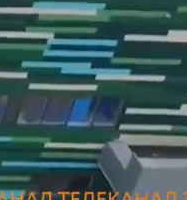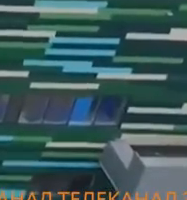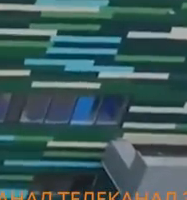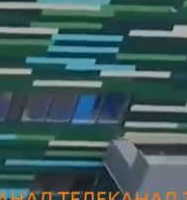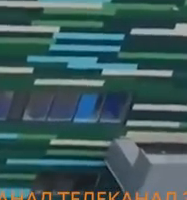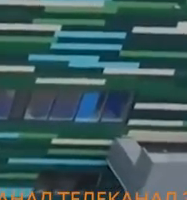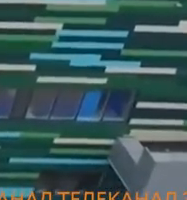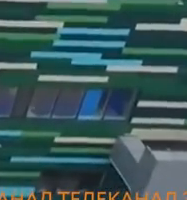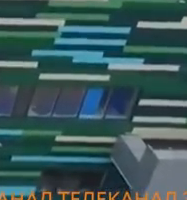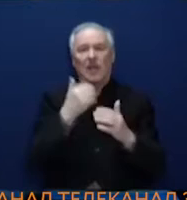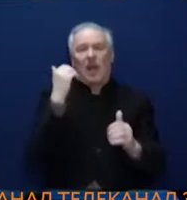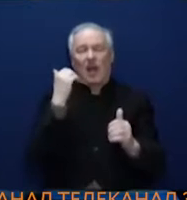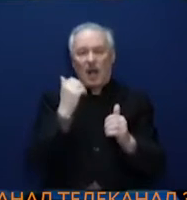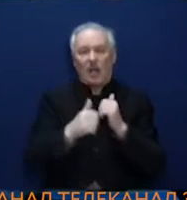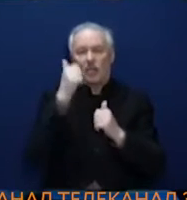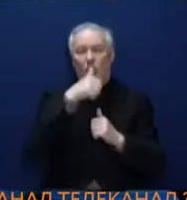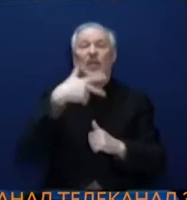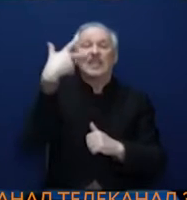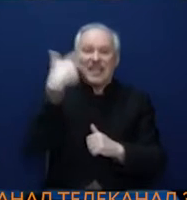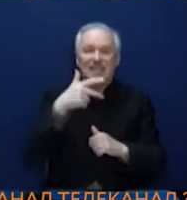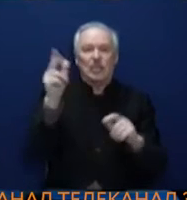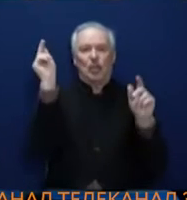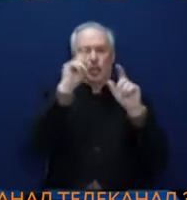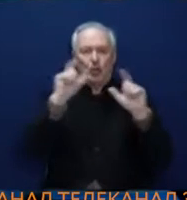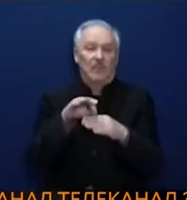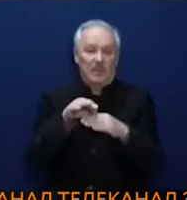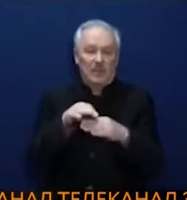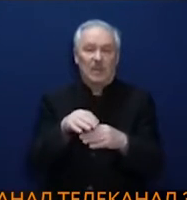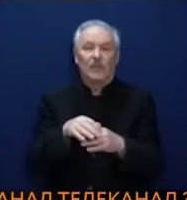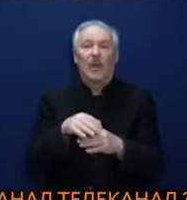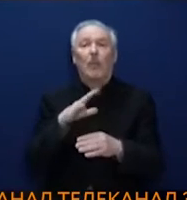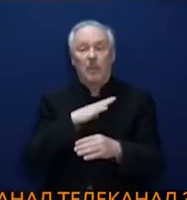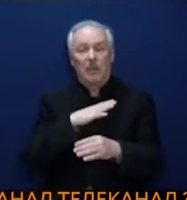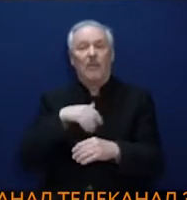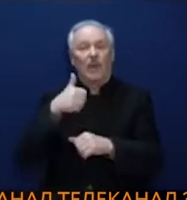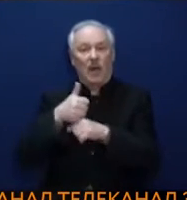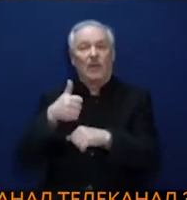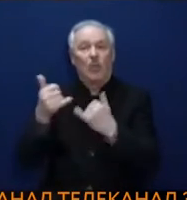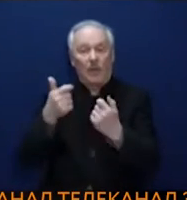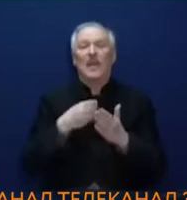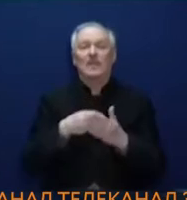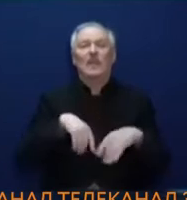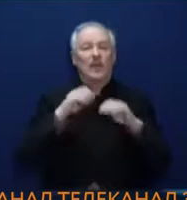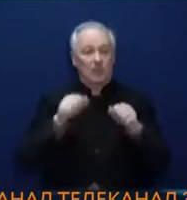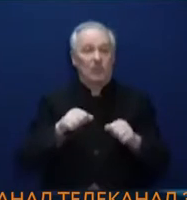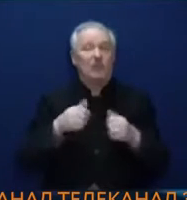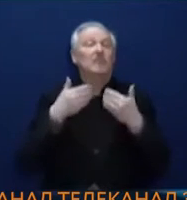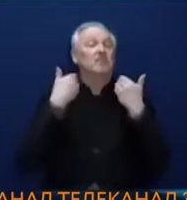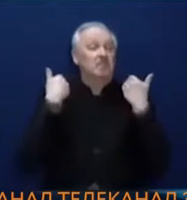мы строим каждый год. Этот темп мы будем держать дальше. Наши возможности, финансовые возможности